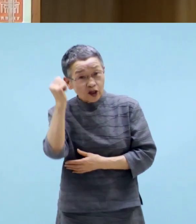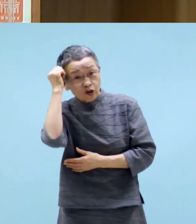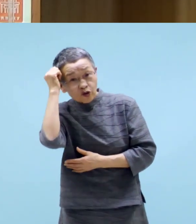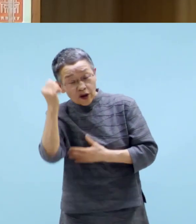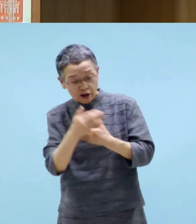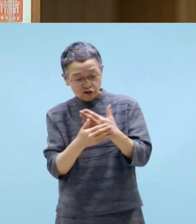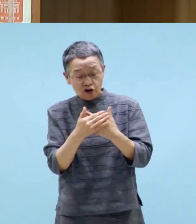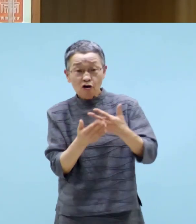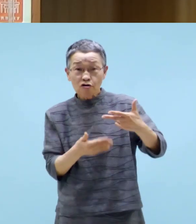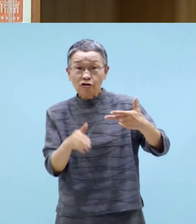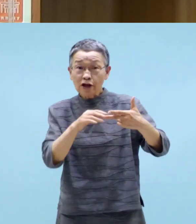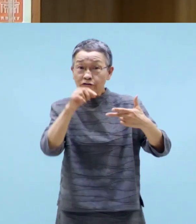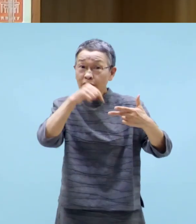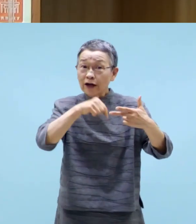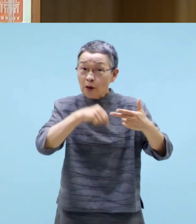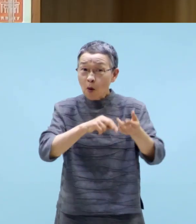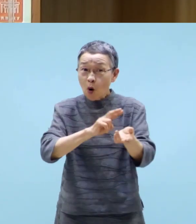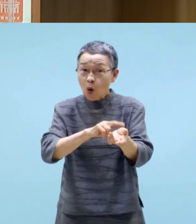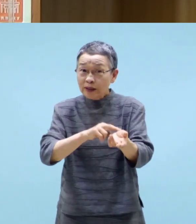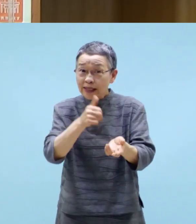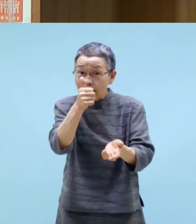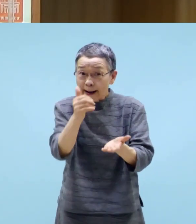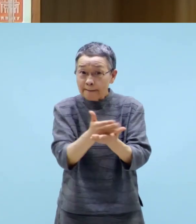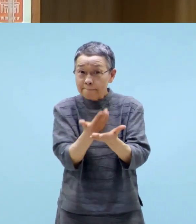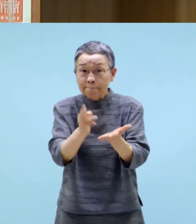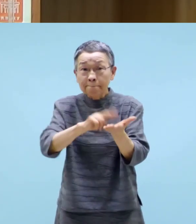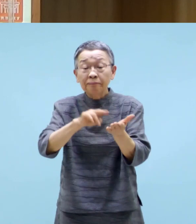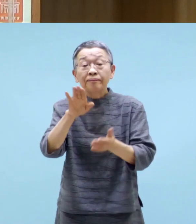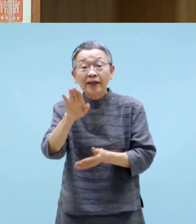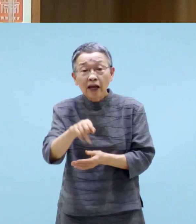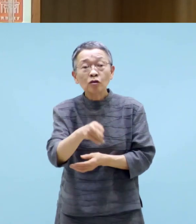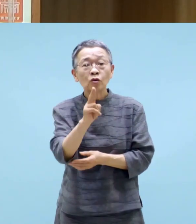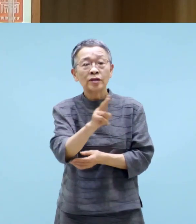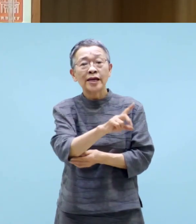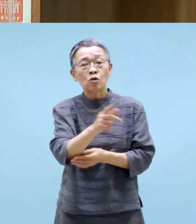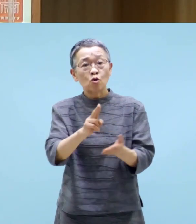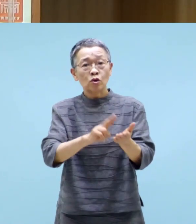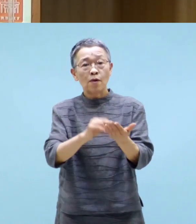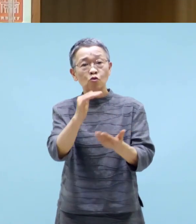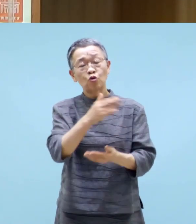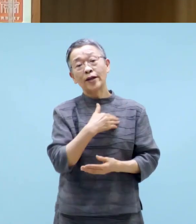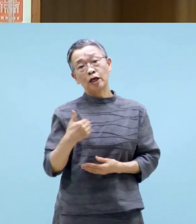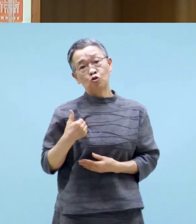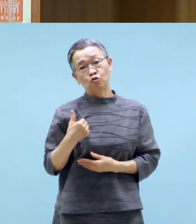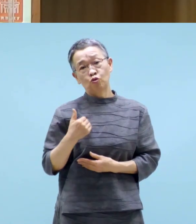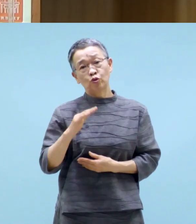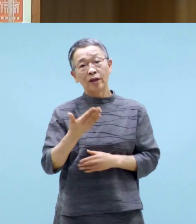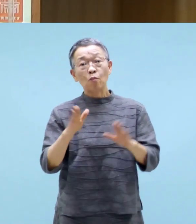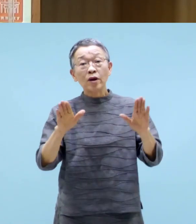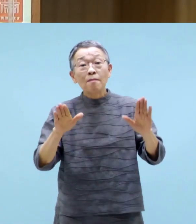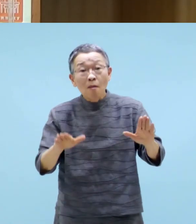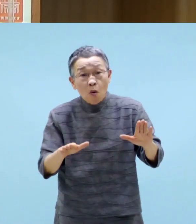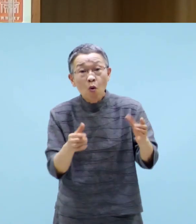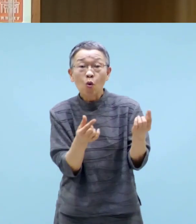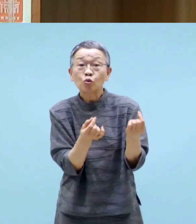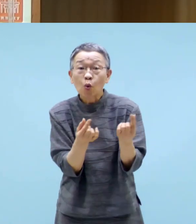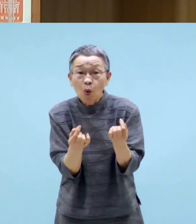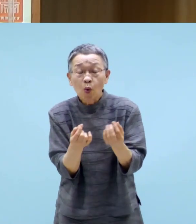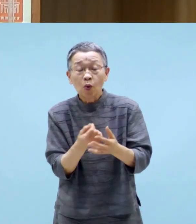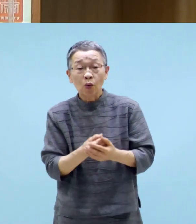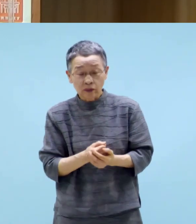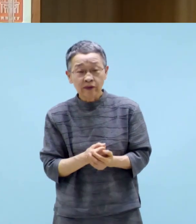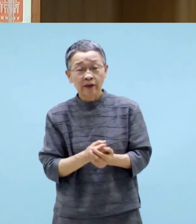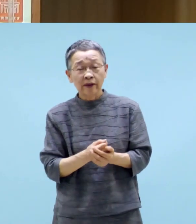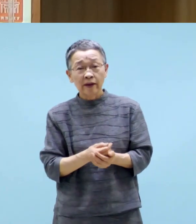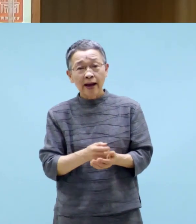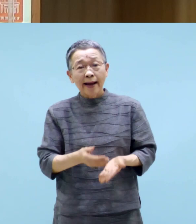ってもですね、医師の判断においては忘れてみるとできるんですけども、あのまあ、今も、まあ、そういった軽症